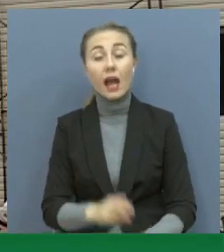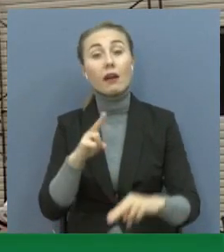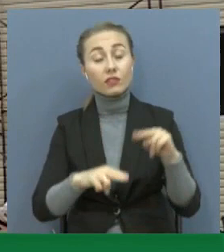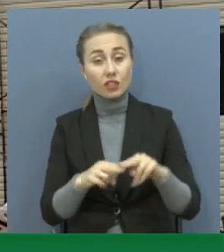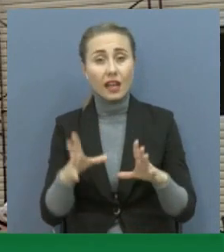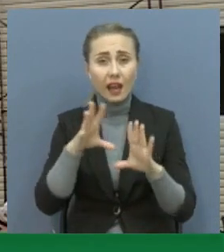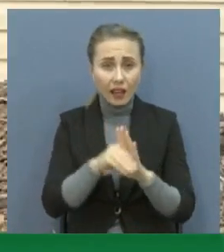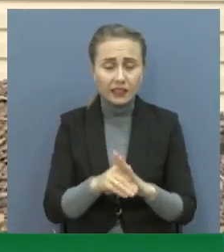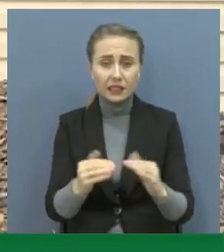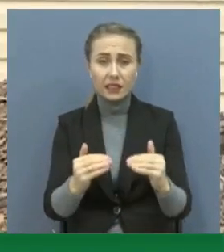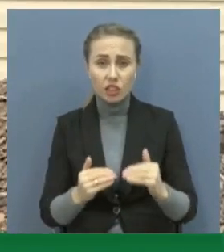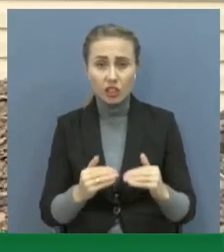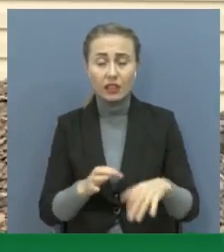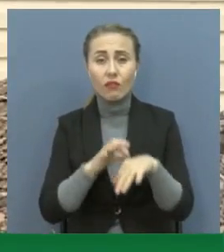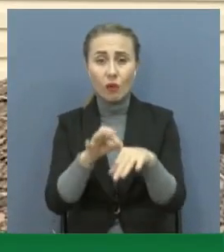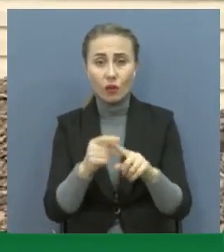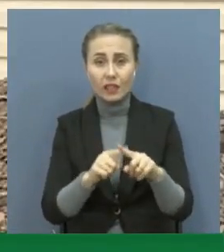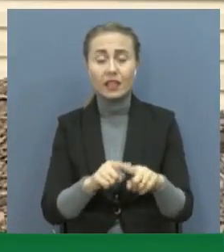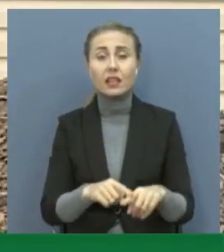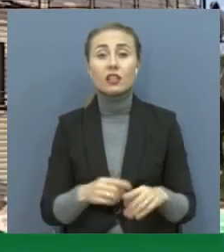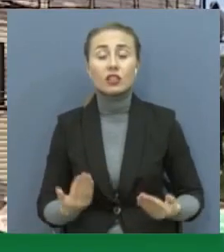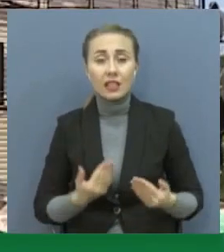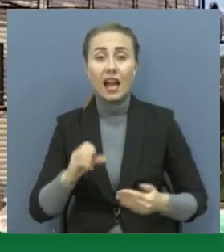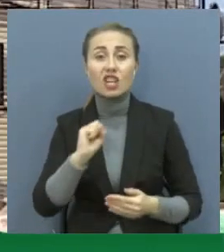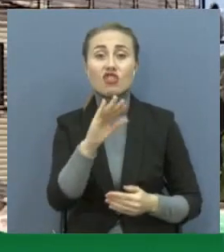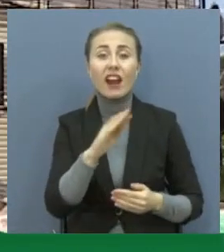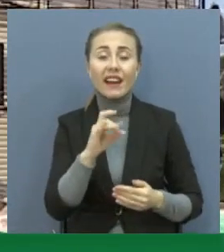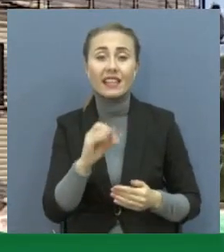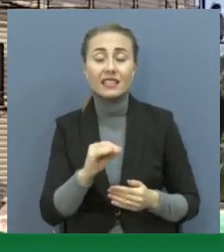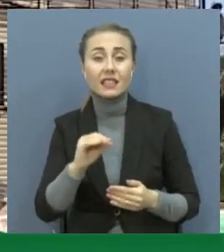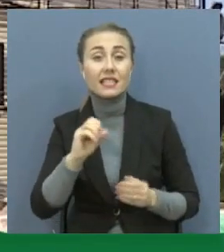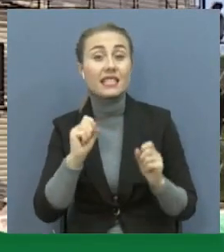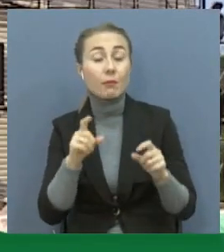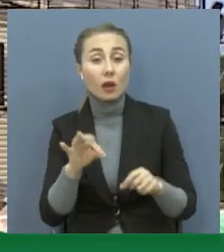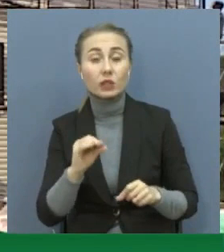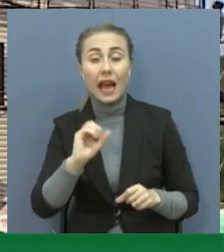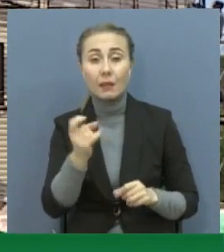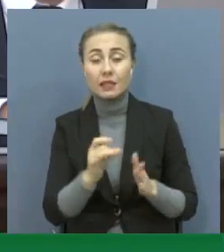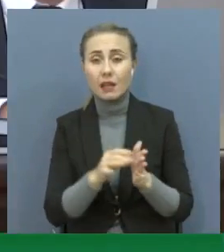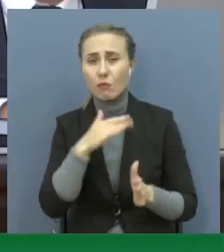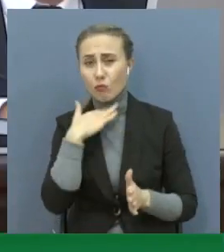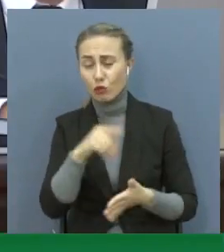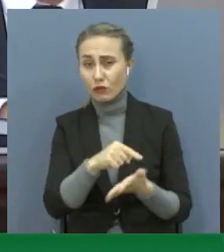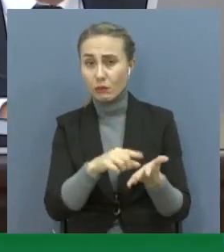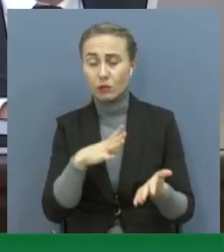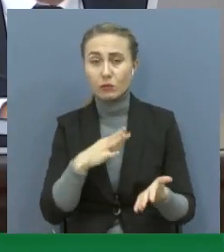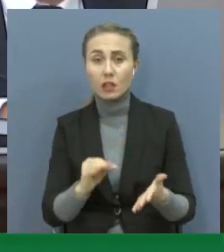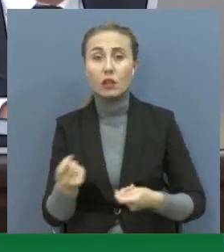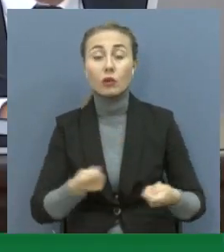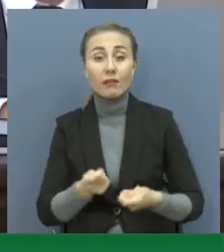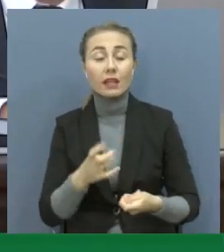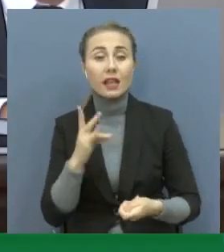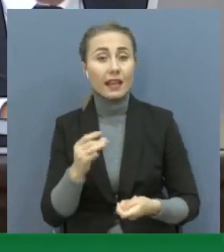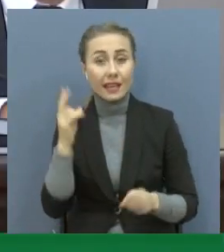строительства снижение ввода жилья допущено в Жаркаинском, Атбасарском районах и Степногорске. Множество вопросов возникает к руководителям